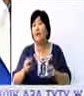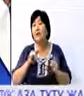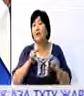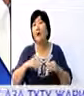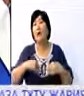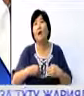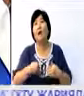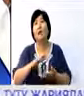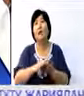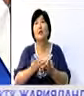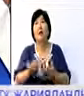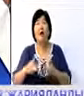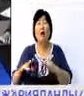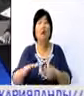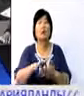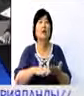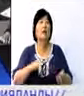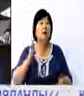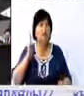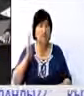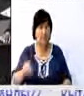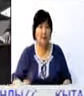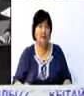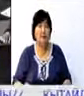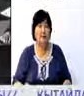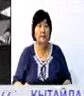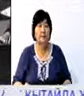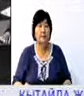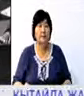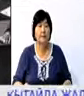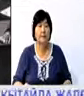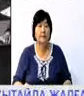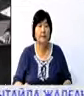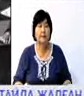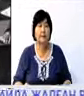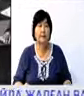қайғылы жағдайдың алдын алу жұмыстары жалғаса бермек. Әділжан Бердібеков, Шыңғыс Абаев, Алдын Азарнағымет, Қызылорда телеарнасы.